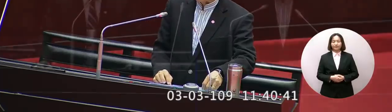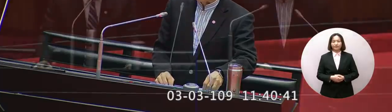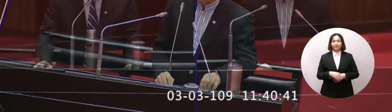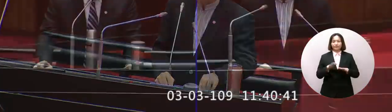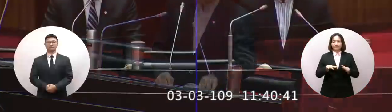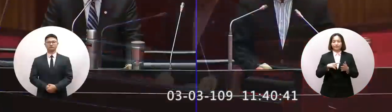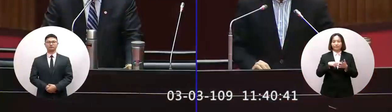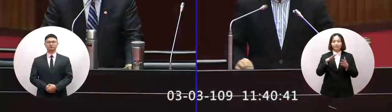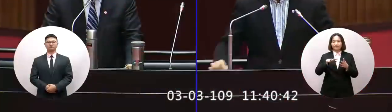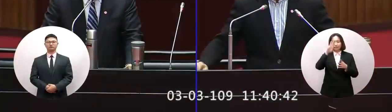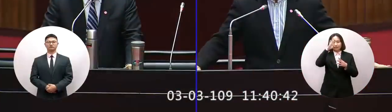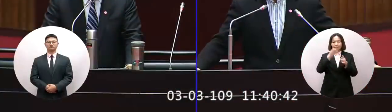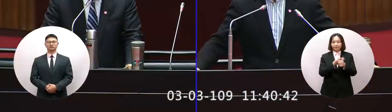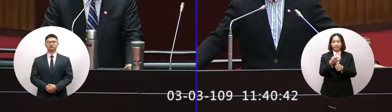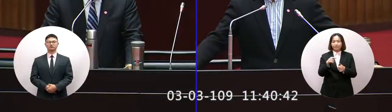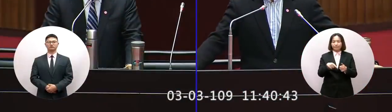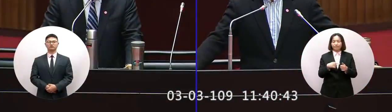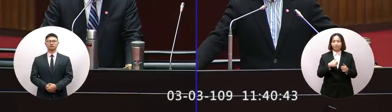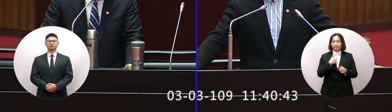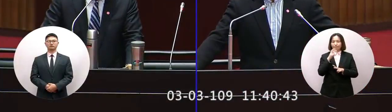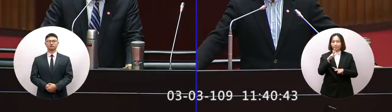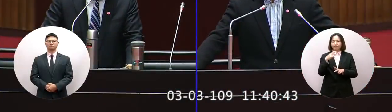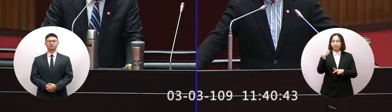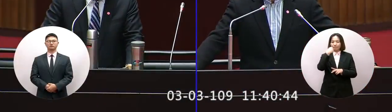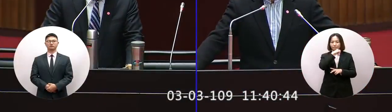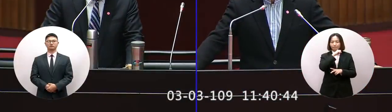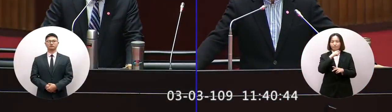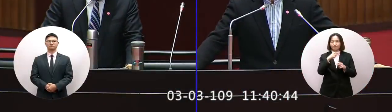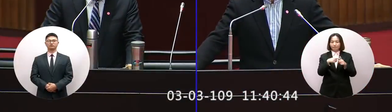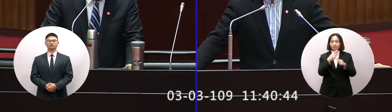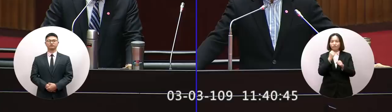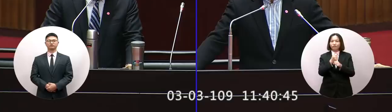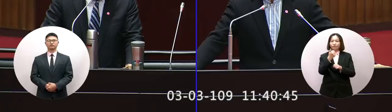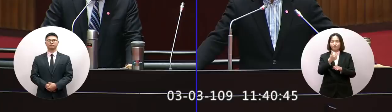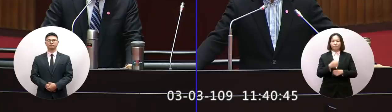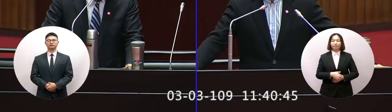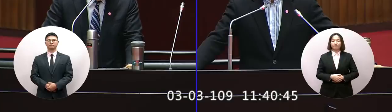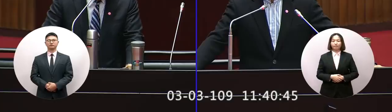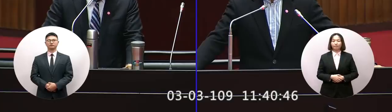我們這次這個疫情 老實說我們臺灣做得不錯